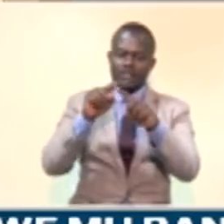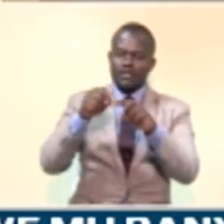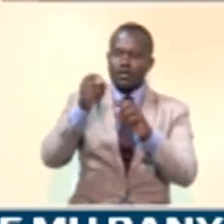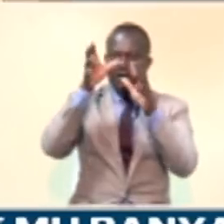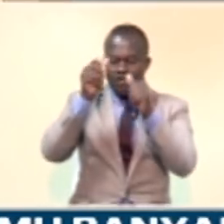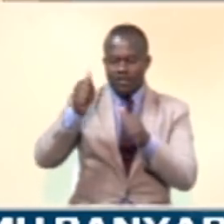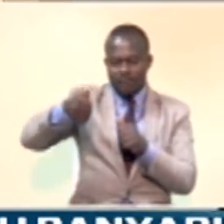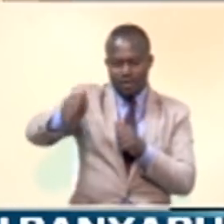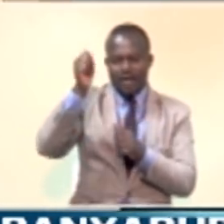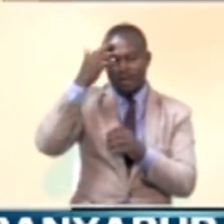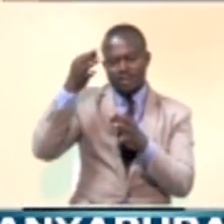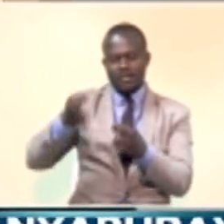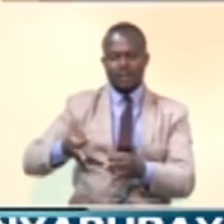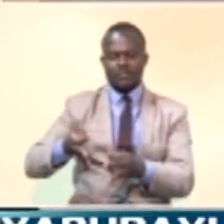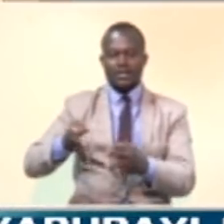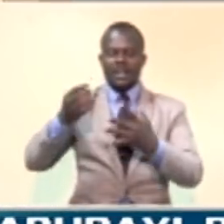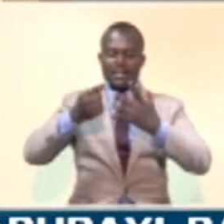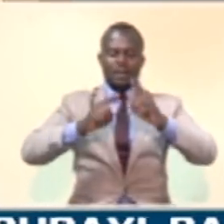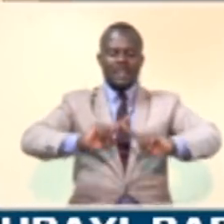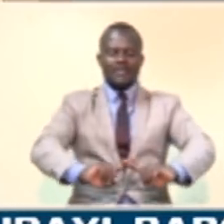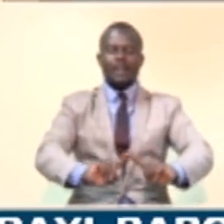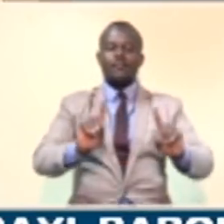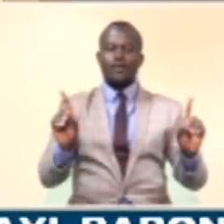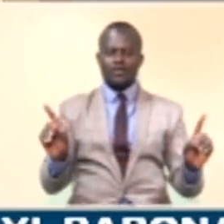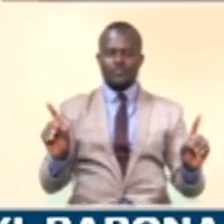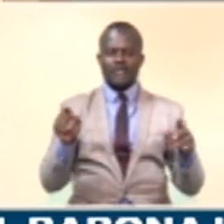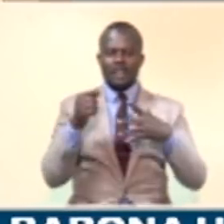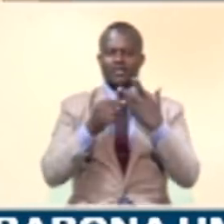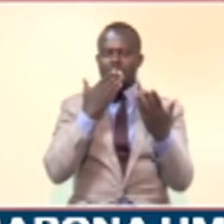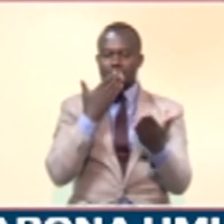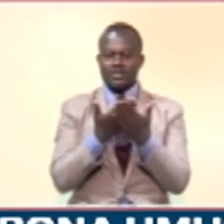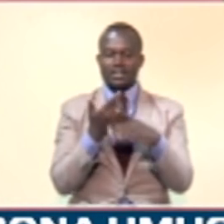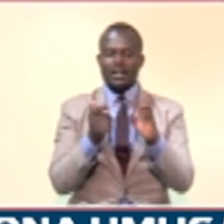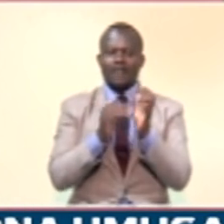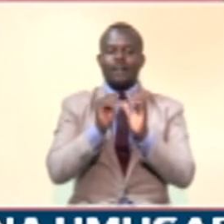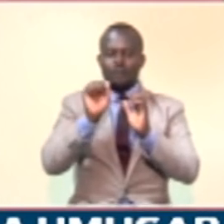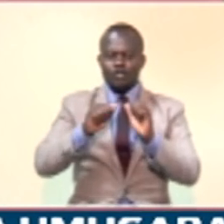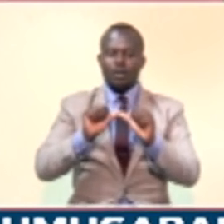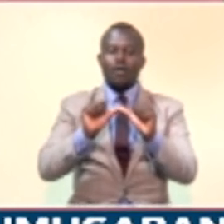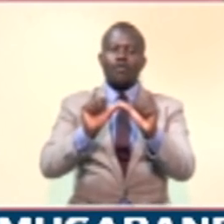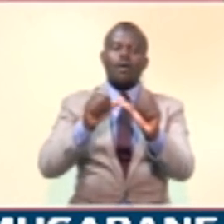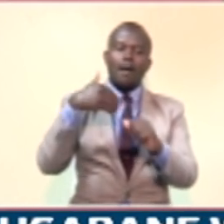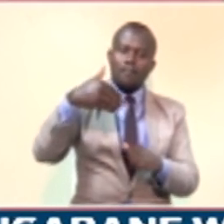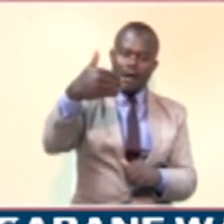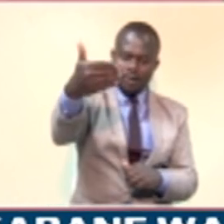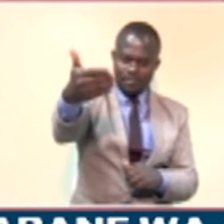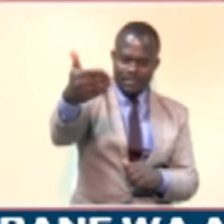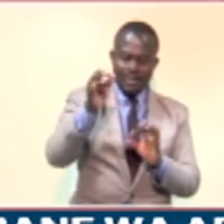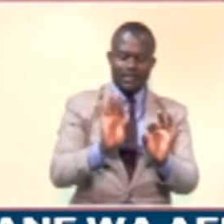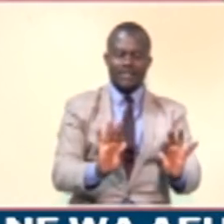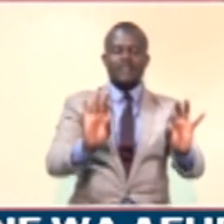yahisemo. Ibi ni itandukaniro, ni byiza kandi bishobora kuramba. This is different.